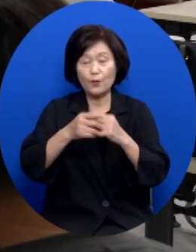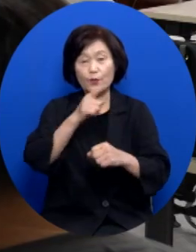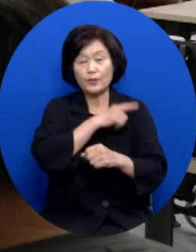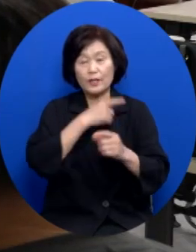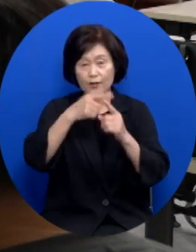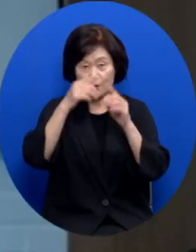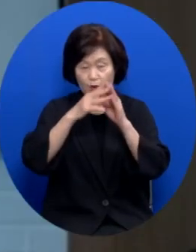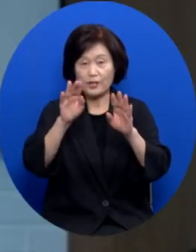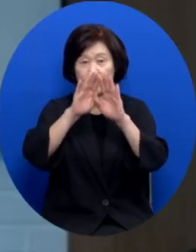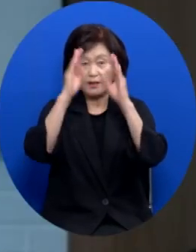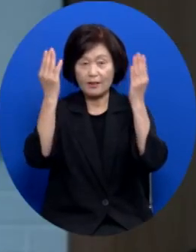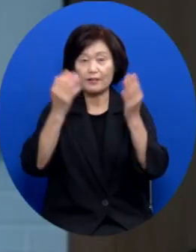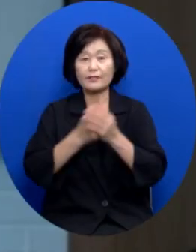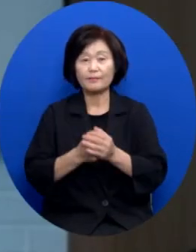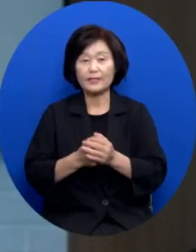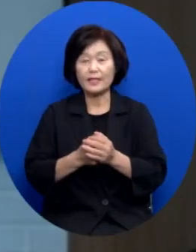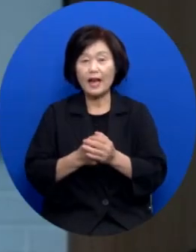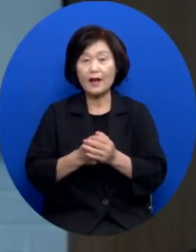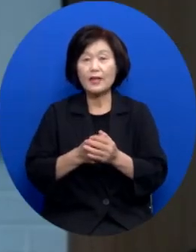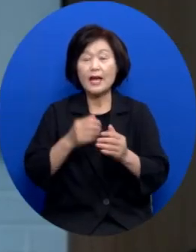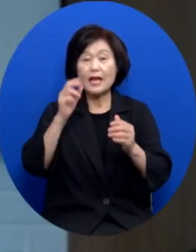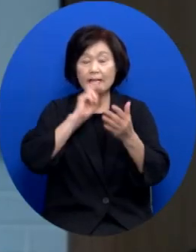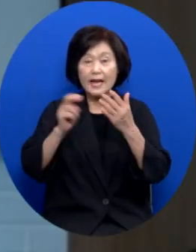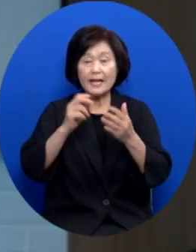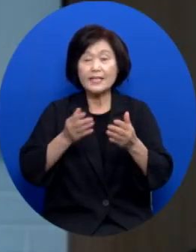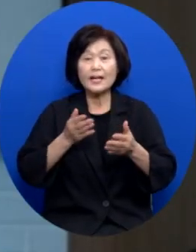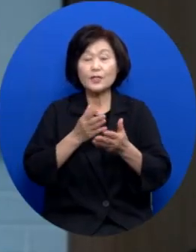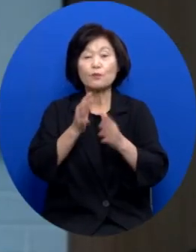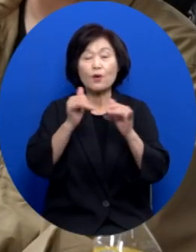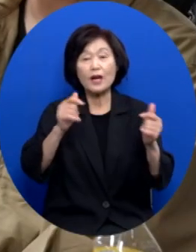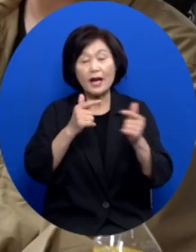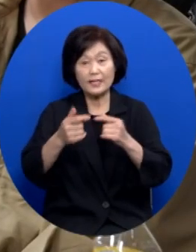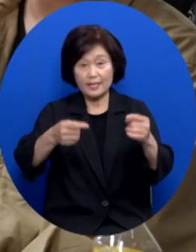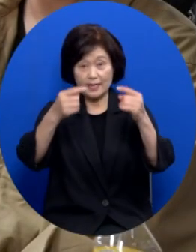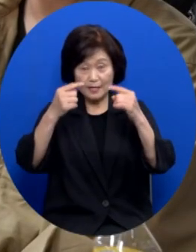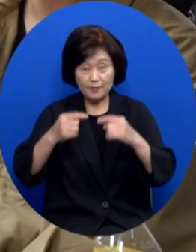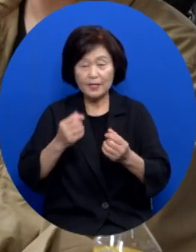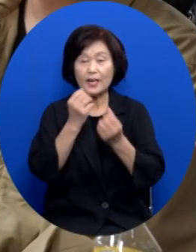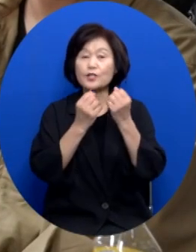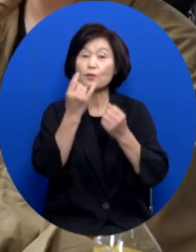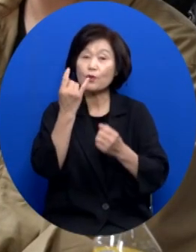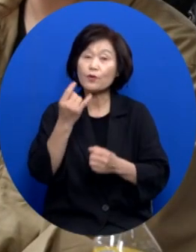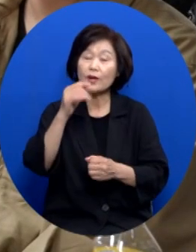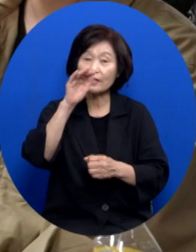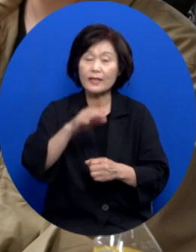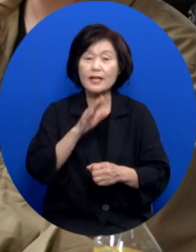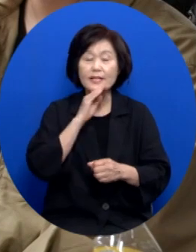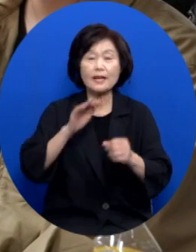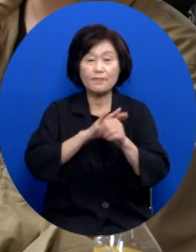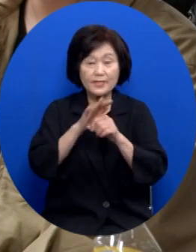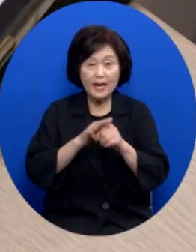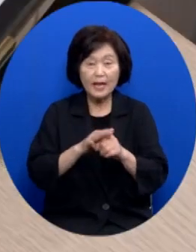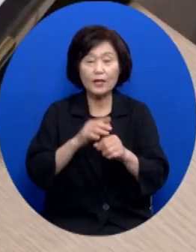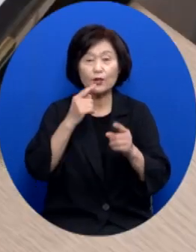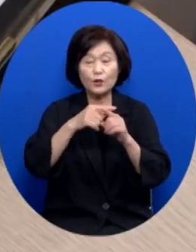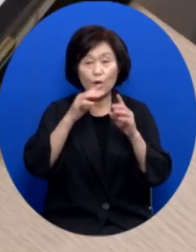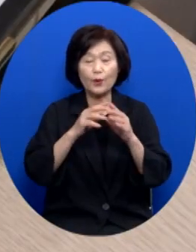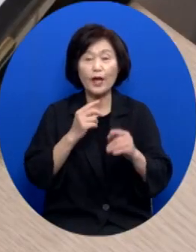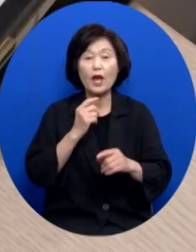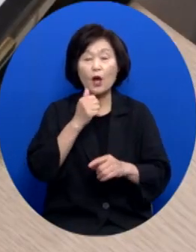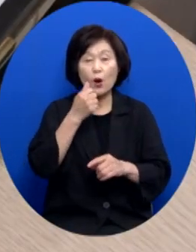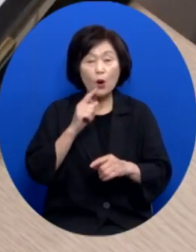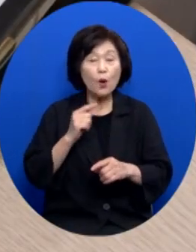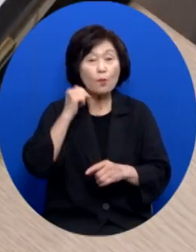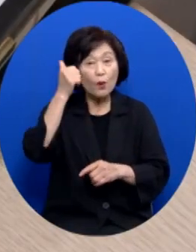야드와 예수 방향 등 찬양 사역자 등이 참석한 가운데 열린 이번 설명회는 참사랑교회 홍정수 목사가